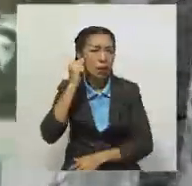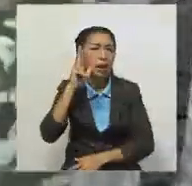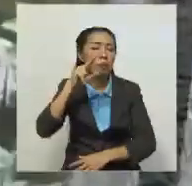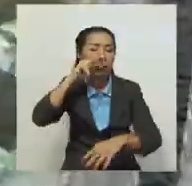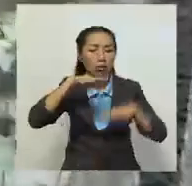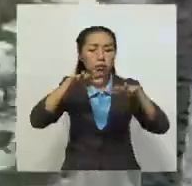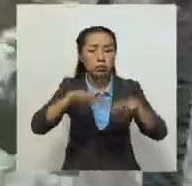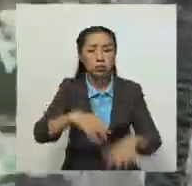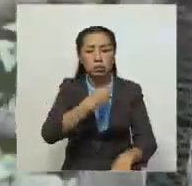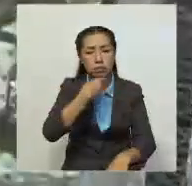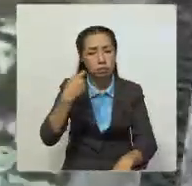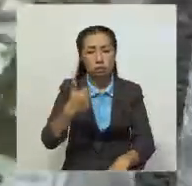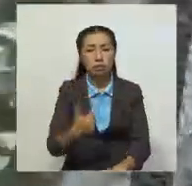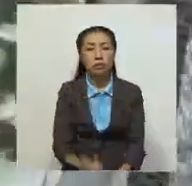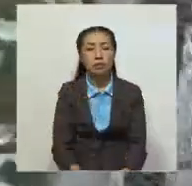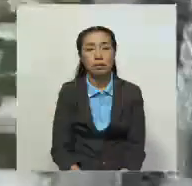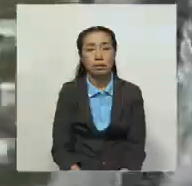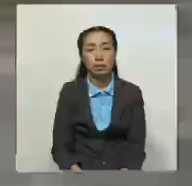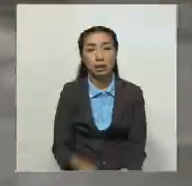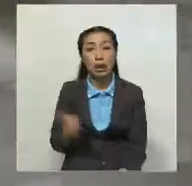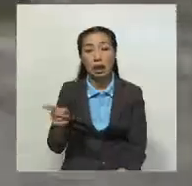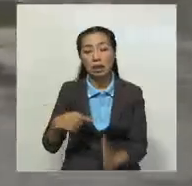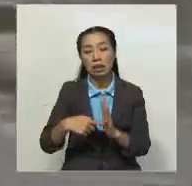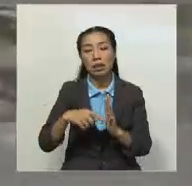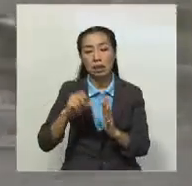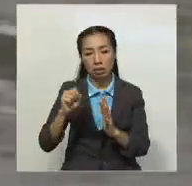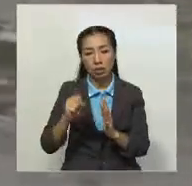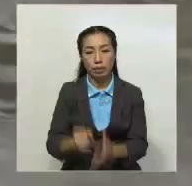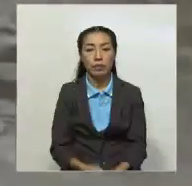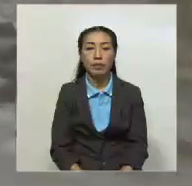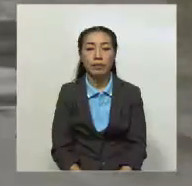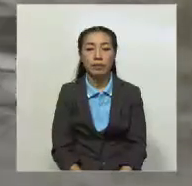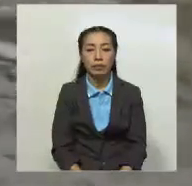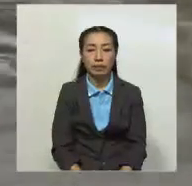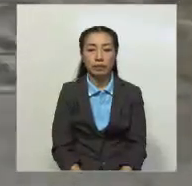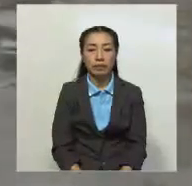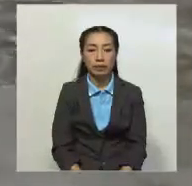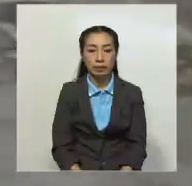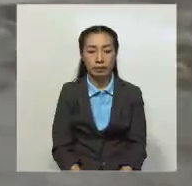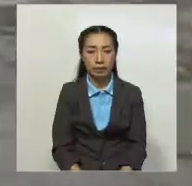ก็จะกลับเข้าสู่ภาวะปกติครับอันนี้เป็นที่จังหวัดสระบุรีครับ ใช่แล้วค่ะ